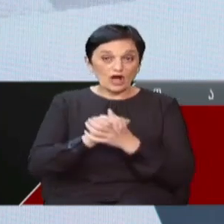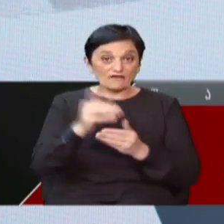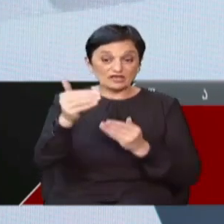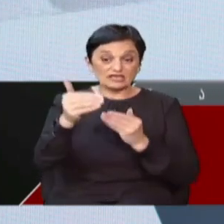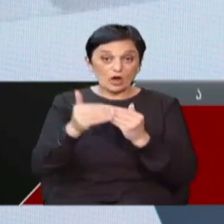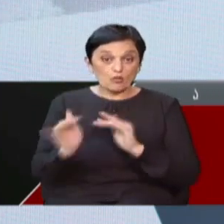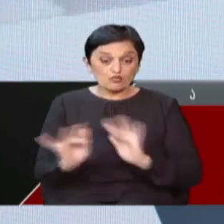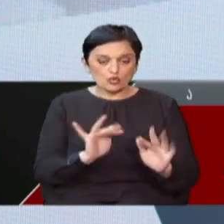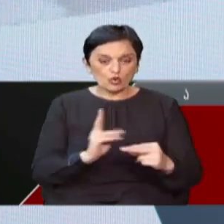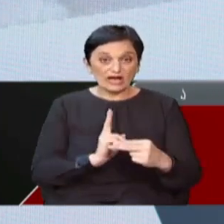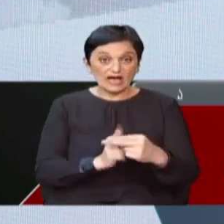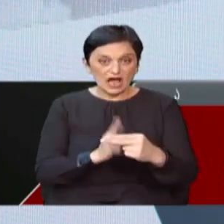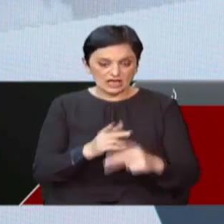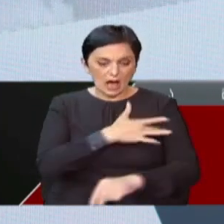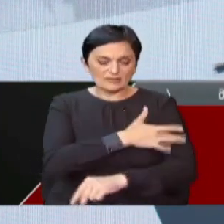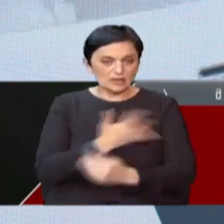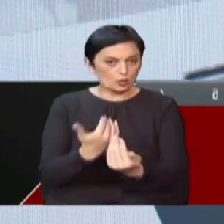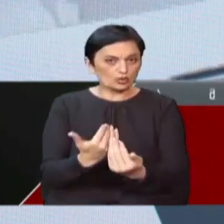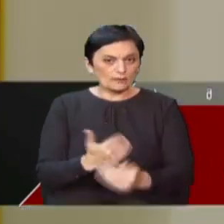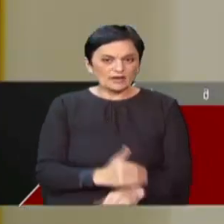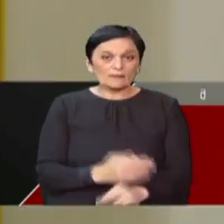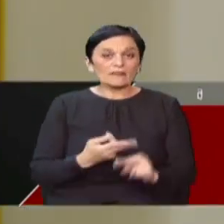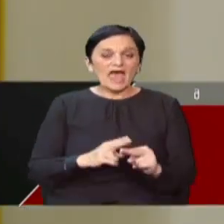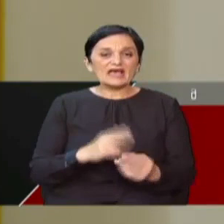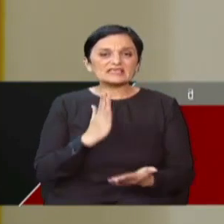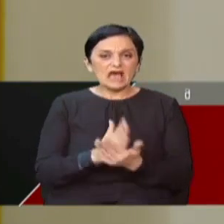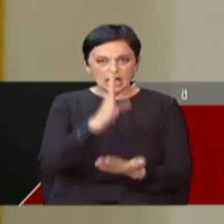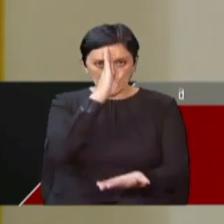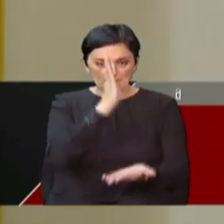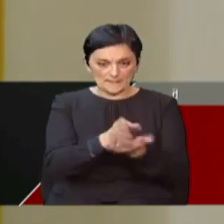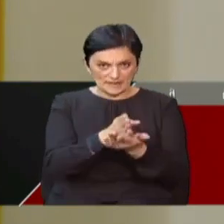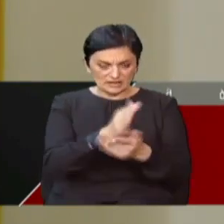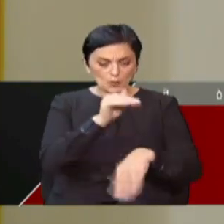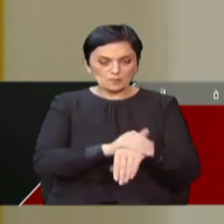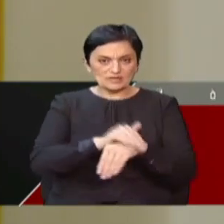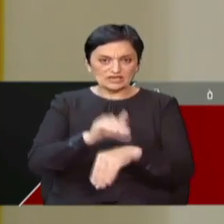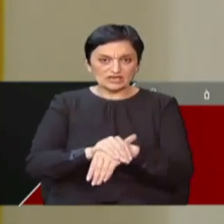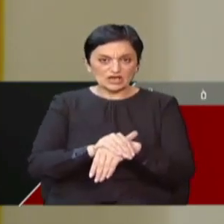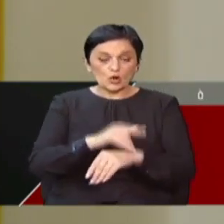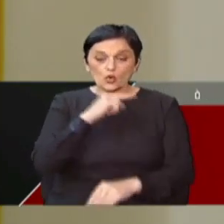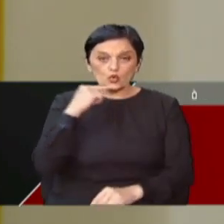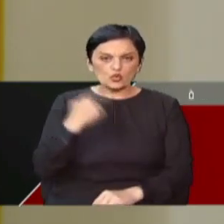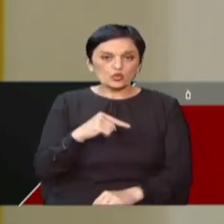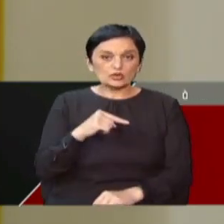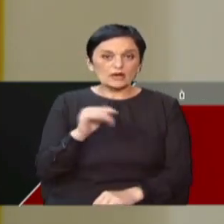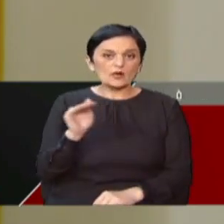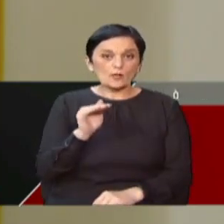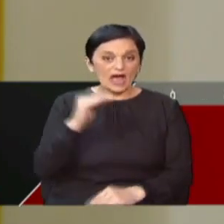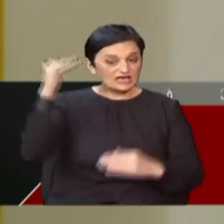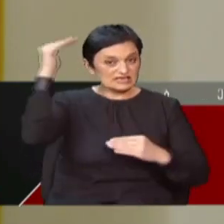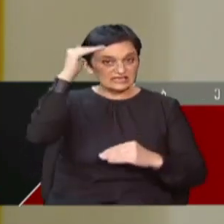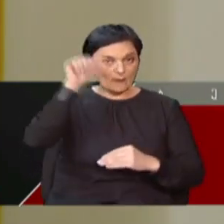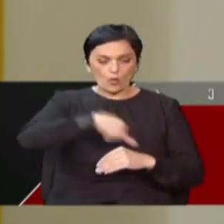დაახლოების პროცესისთვის ხელის შეშლას ემსახურება. ეს არის პირდაპირი მტკიცებულება რუსეთის ფედერალური